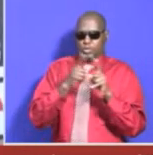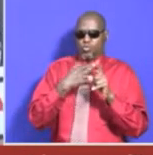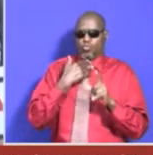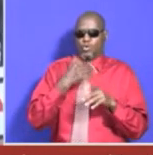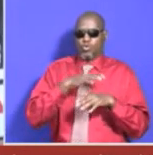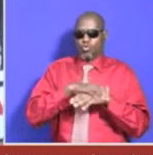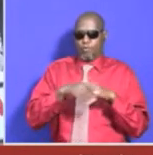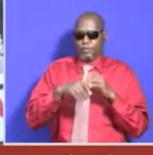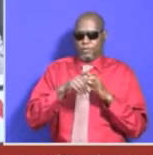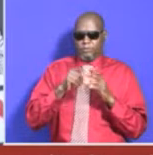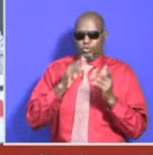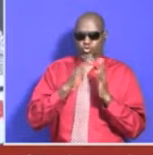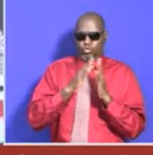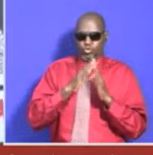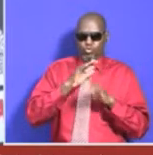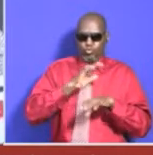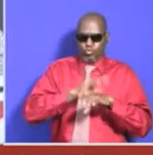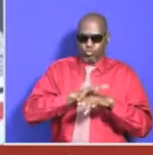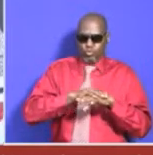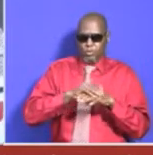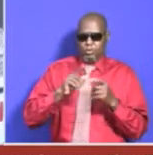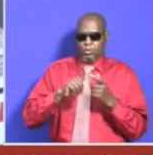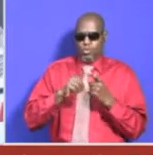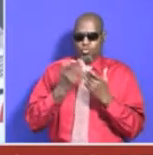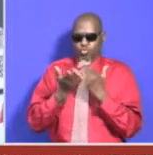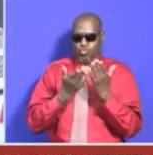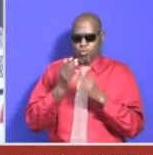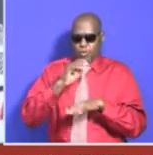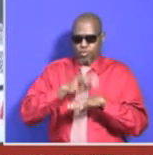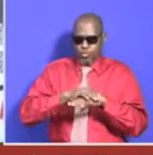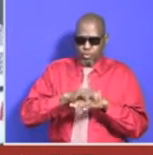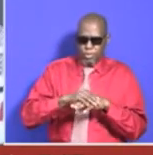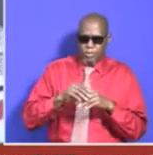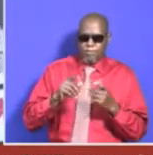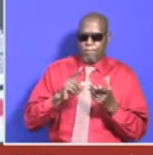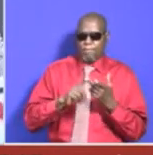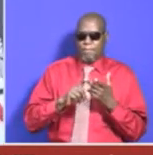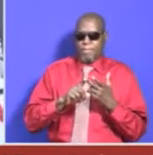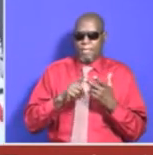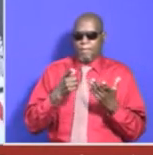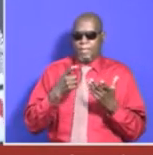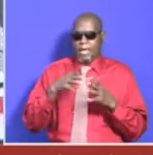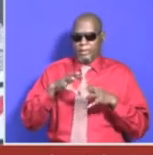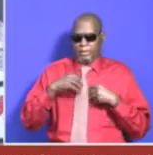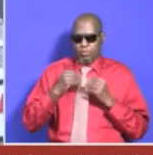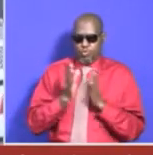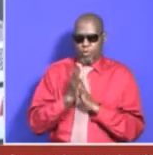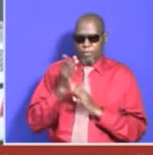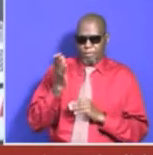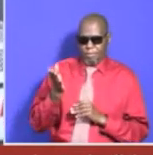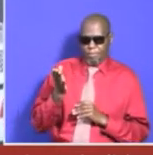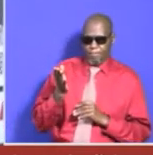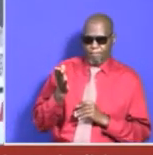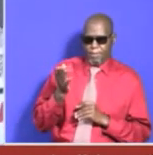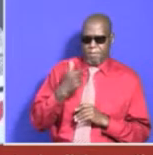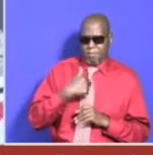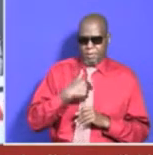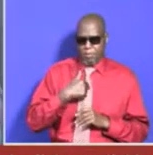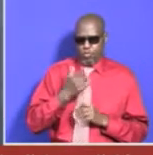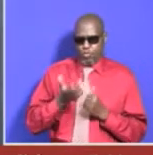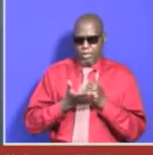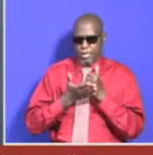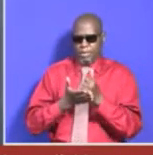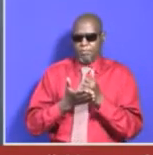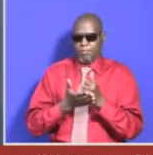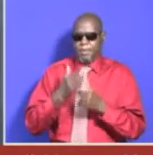choo nzuri, kuna mahali pazuri, kuna huduma nzuri ambayo anahudumiwa. Kwa hivyo nikakubaliana na yeye kwamba mimi nitamsaidia